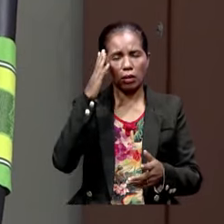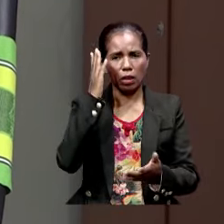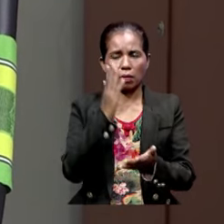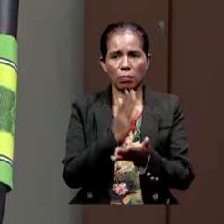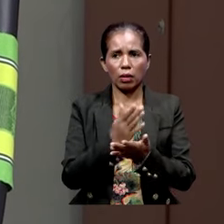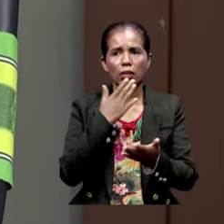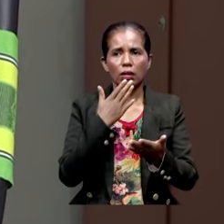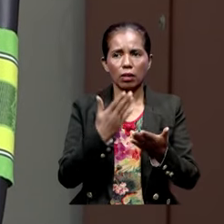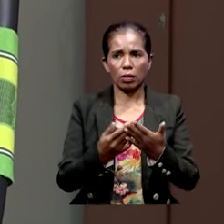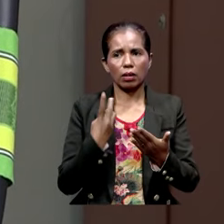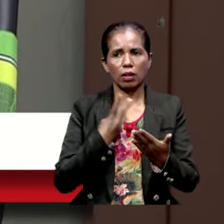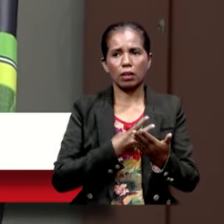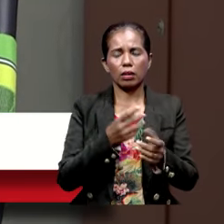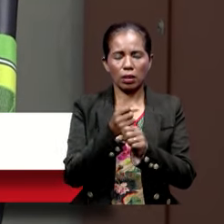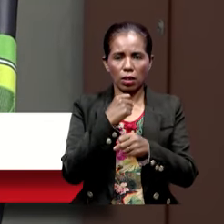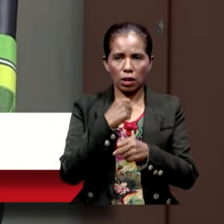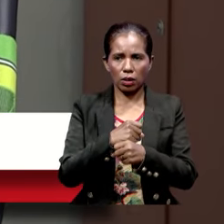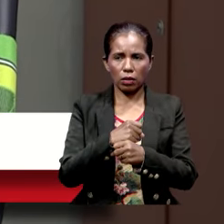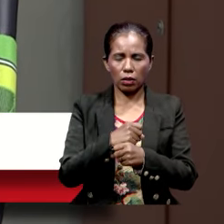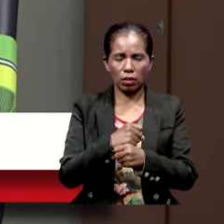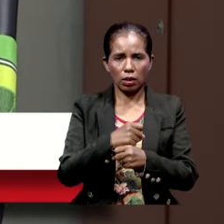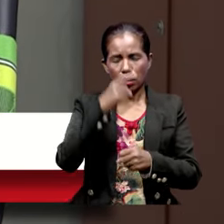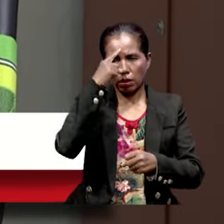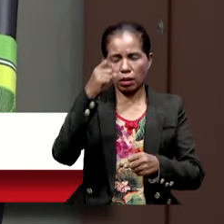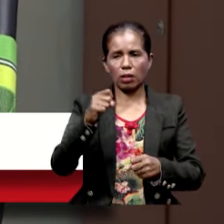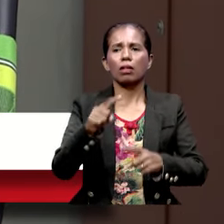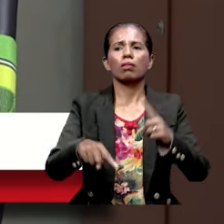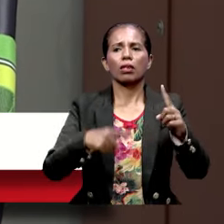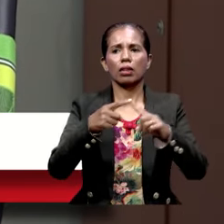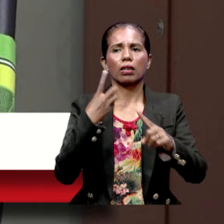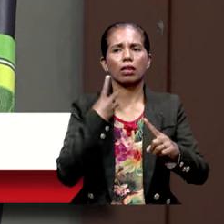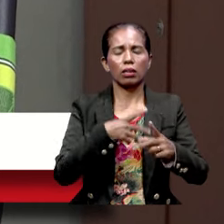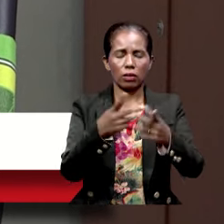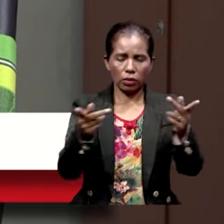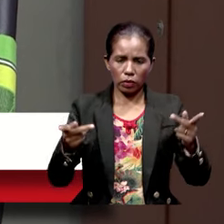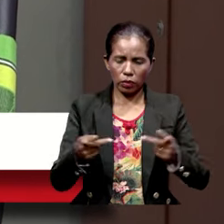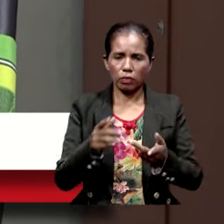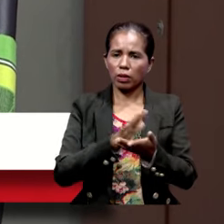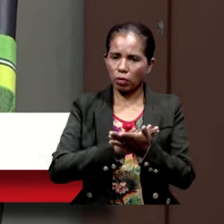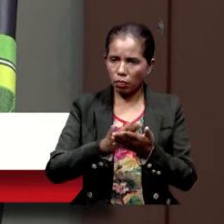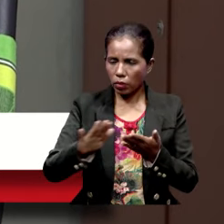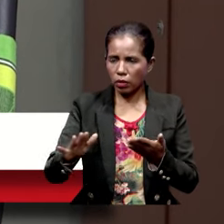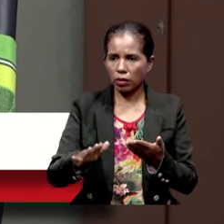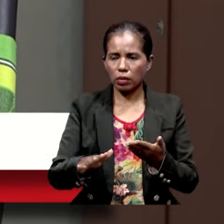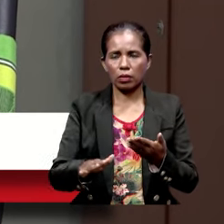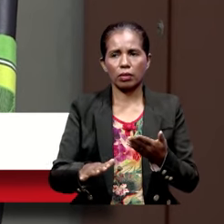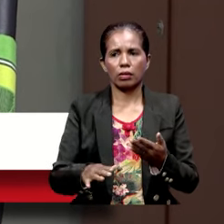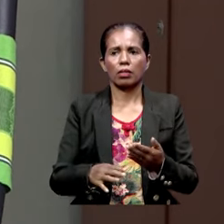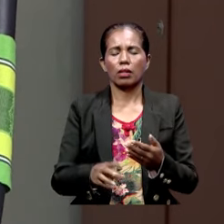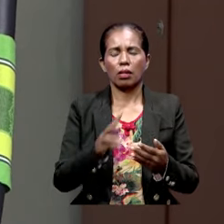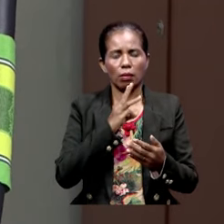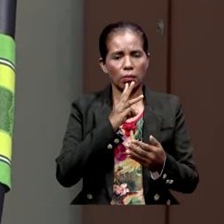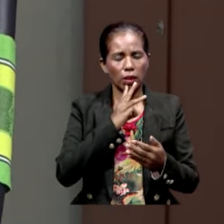di akliuni itahalo. Ita halo tamba bahira tenia fatin mos bela